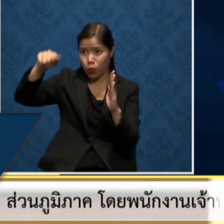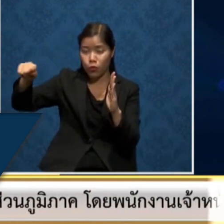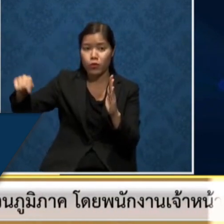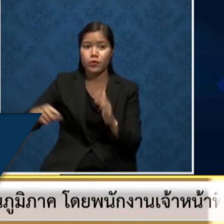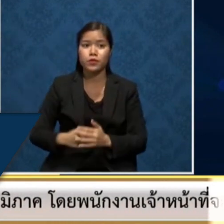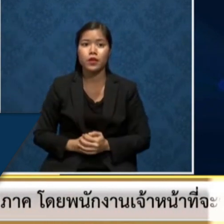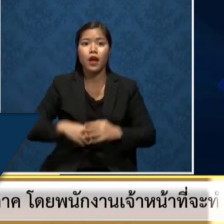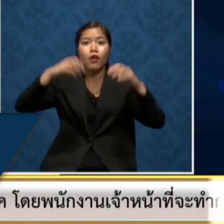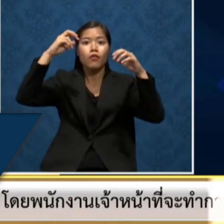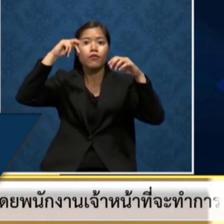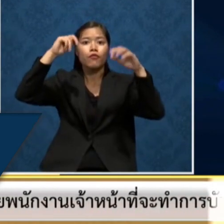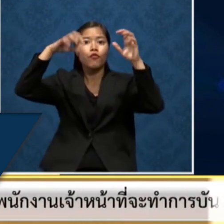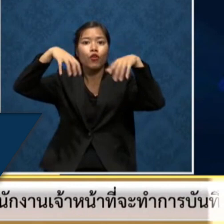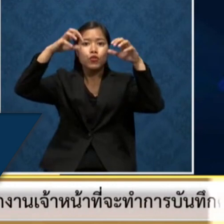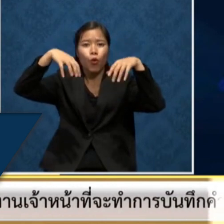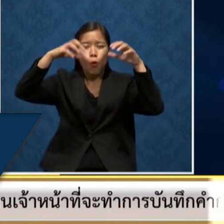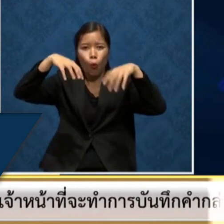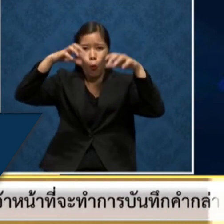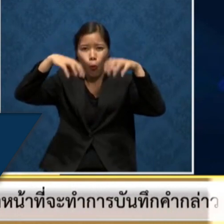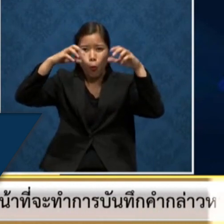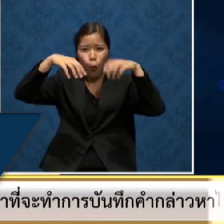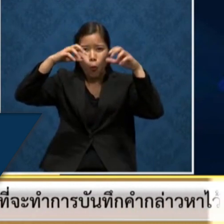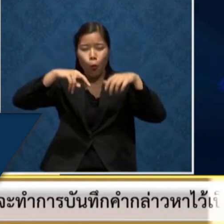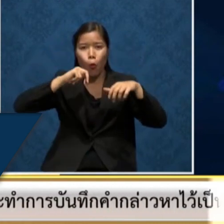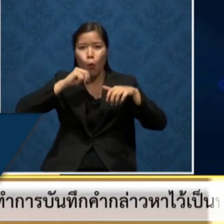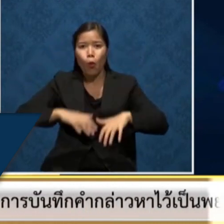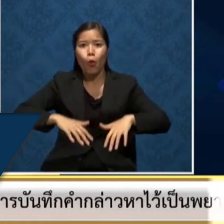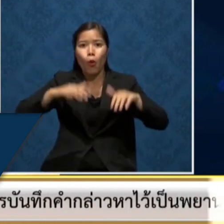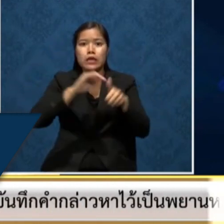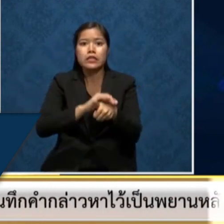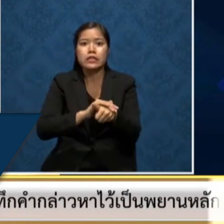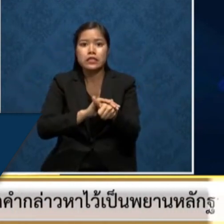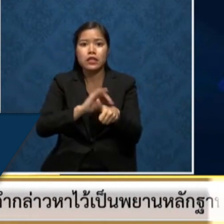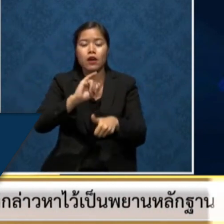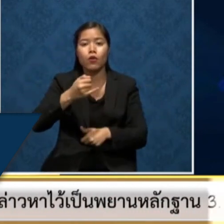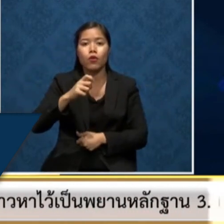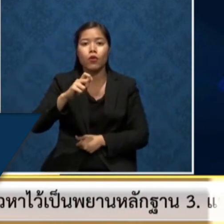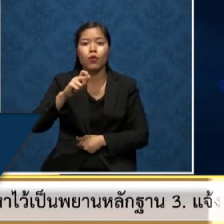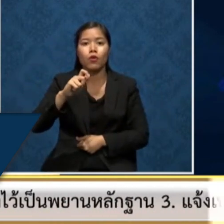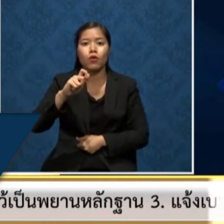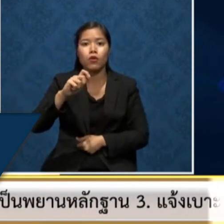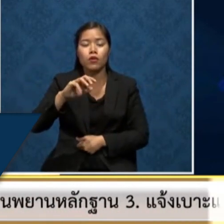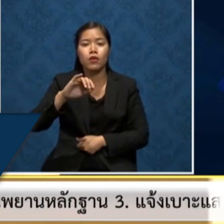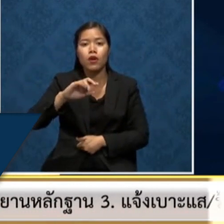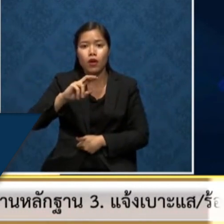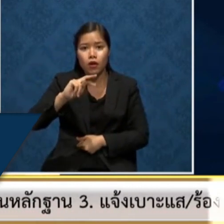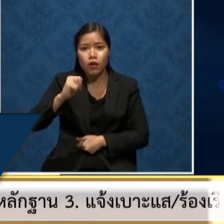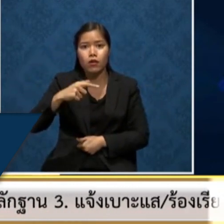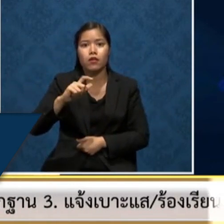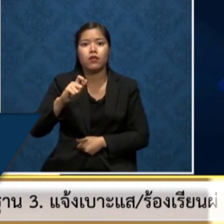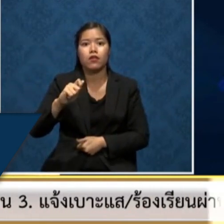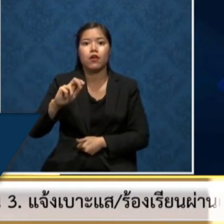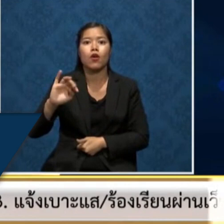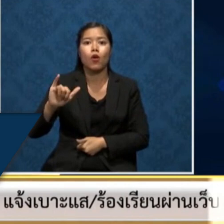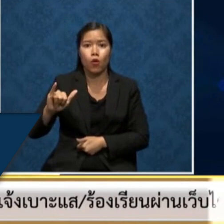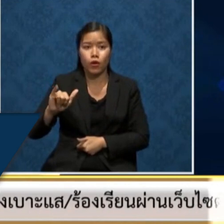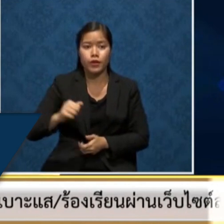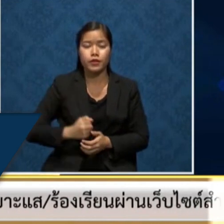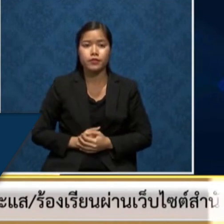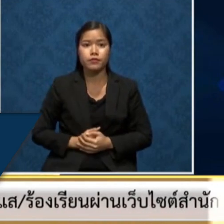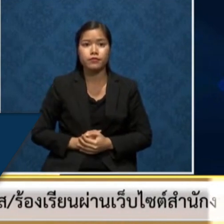น้ำฝนที่มากขึ้นที่ตกจนท่วมอำเภอเต่างอยเมื่อวันที่ 15กันยายนที่ผ่านมาส่งผลให้ระดับน้ำใน